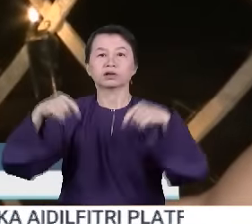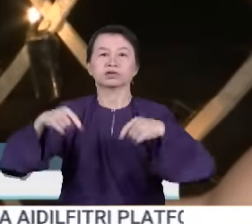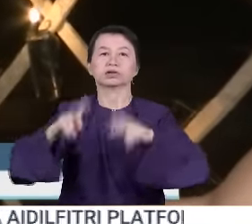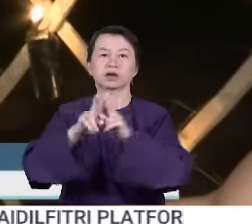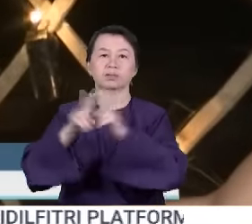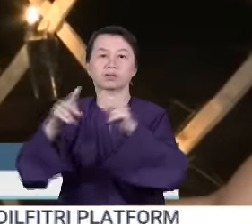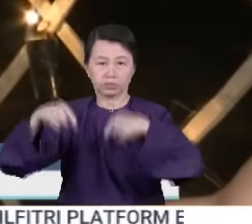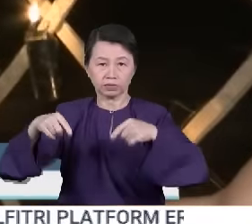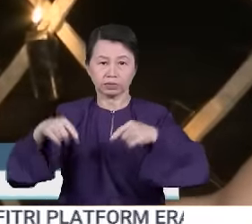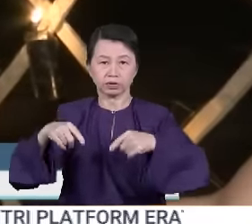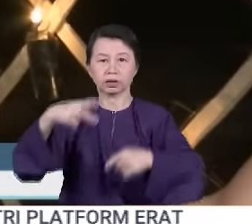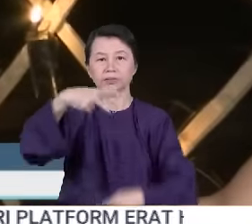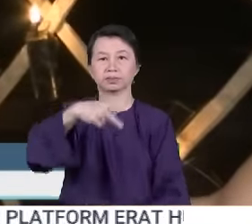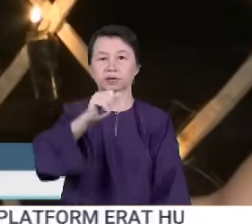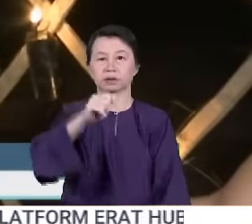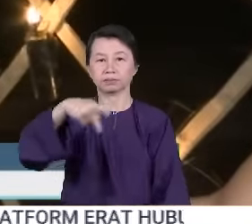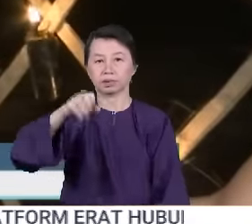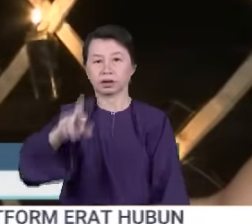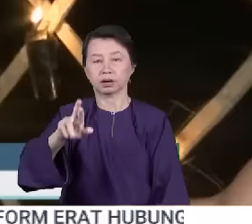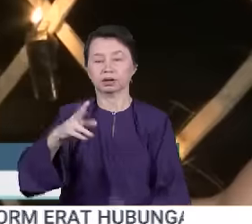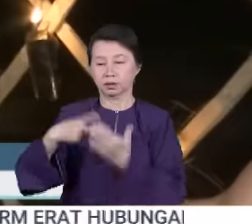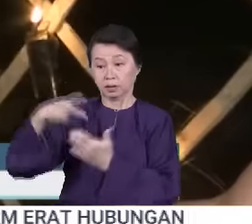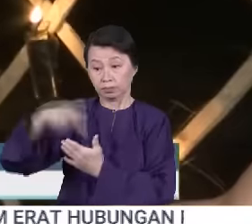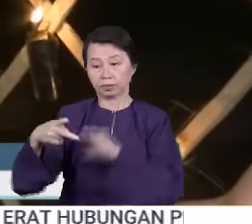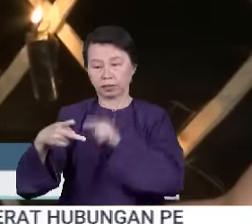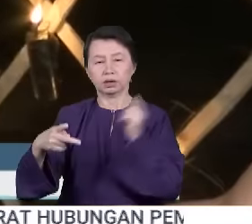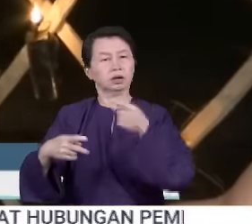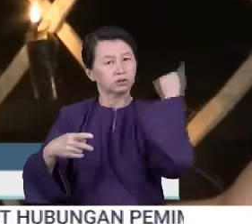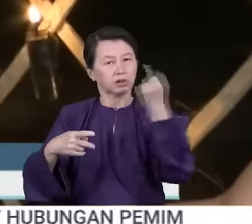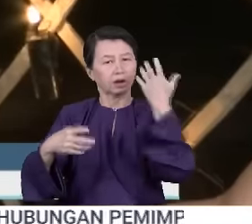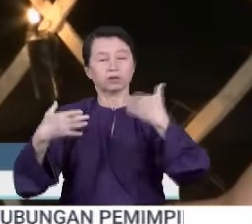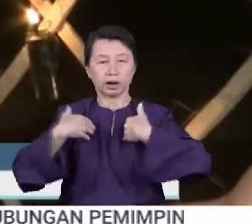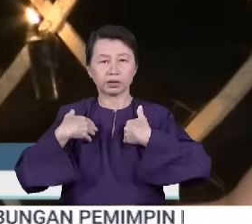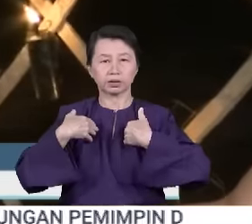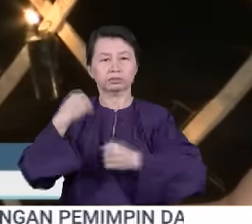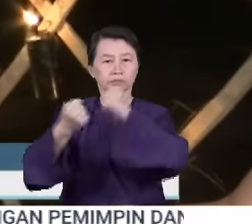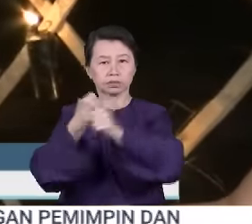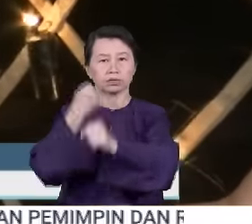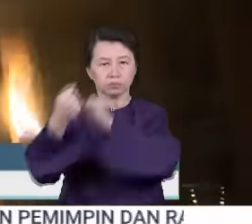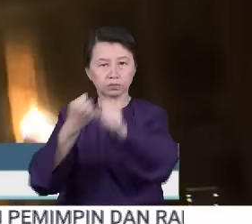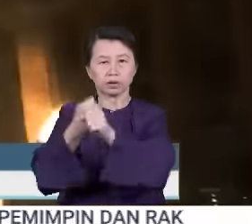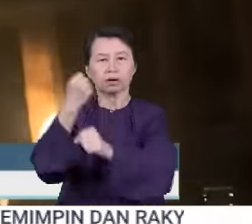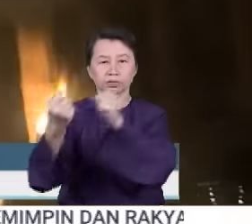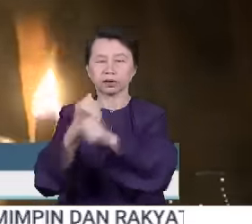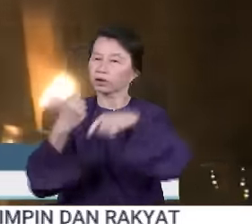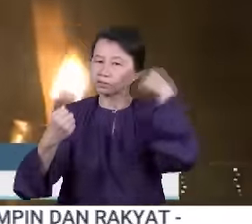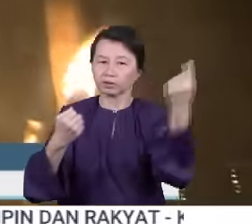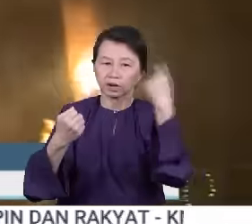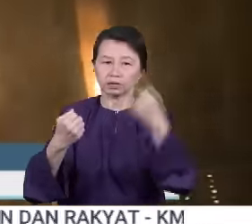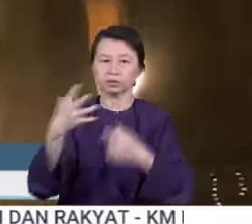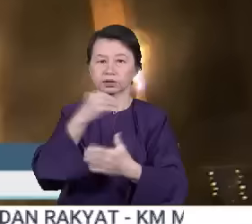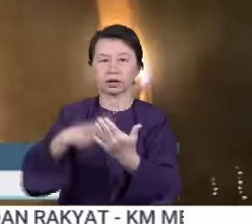ini, di mana program ini sentiasa diadakan pada tahun-tahun. Dan program ini juga